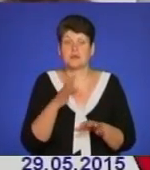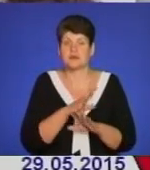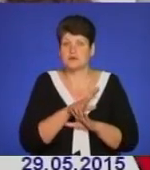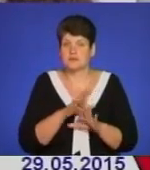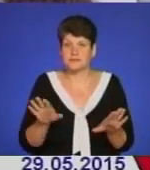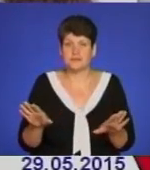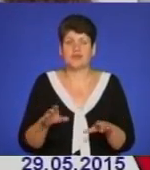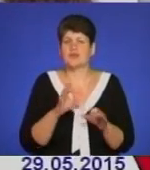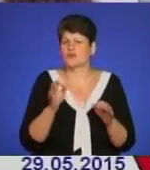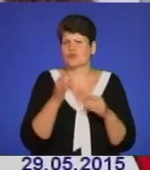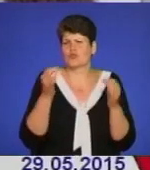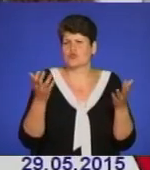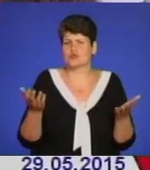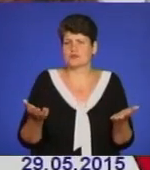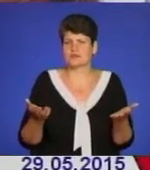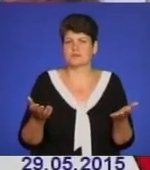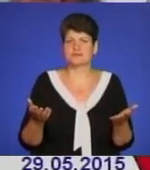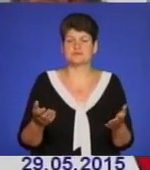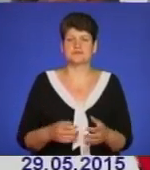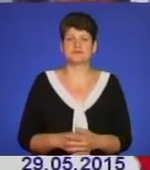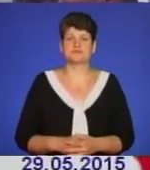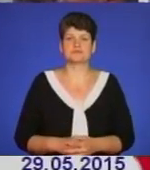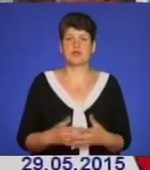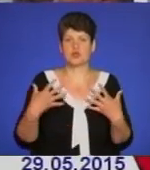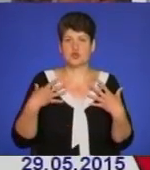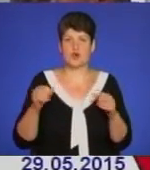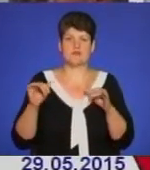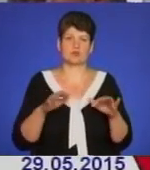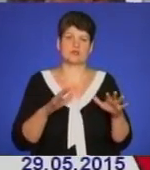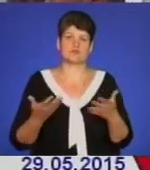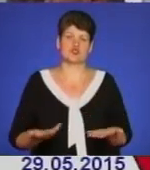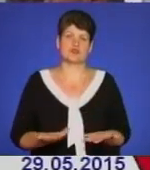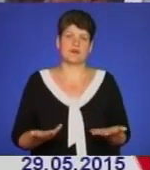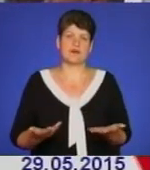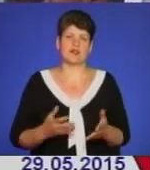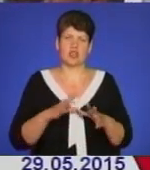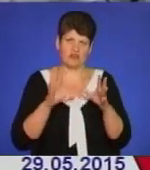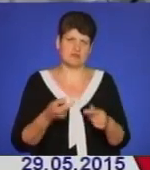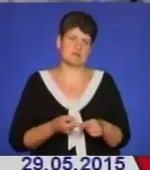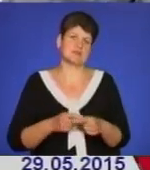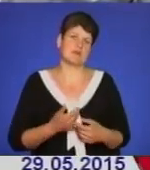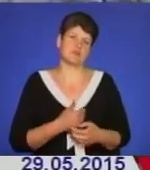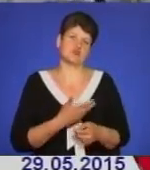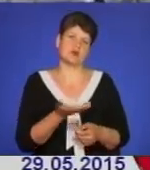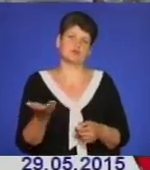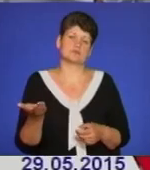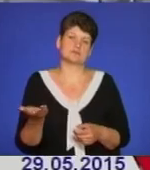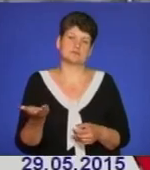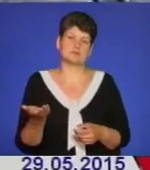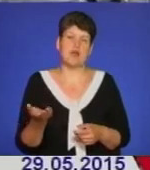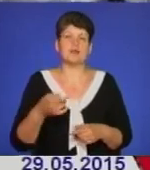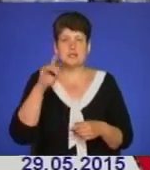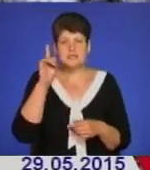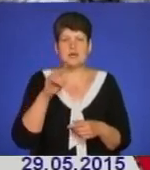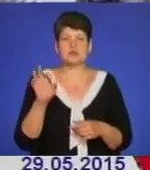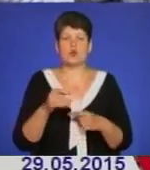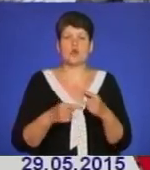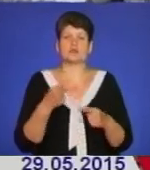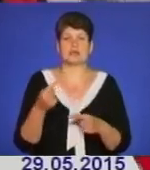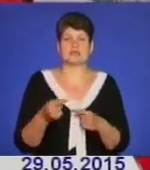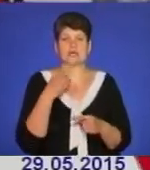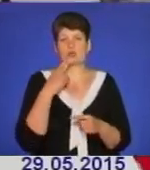горілки, і не пиво нічого. Здоровий спосіб життя. І всім це бажаю. Проте, навіть знаючи про наслідки